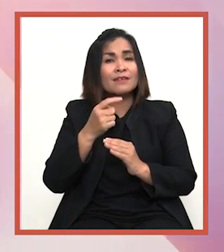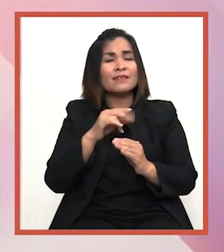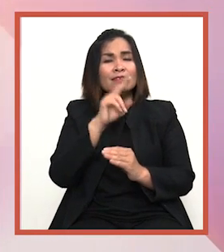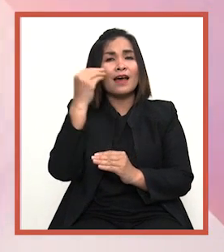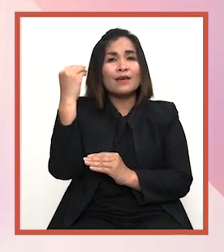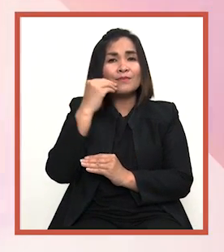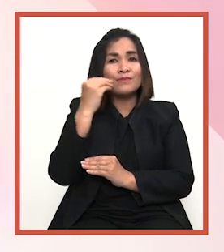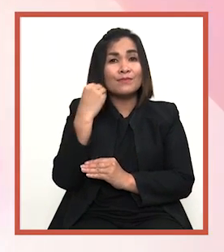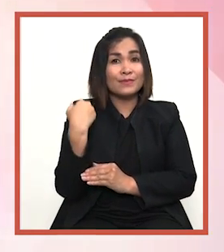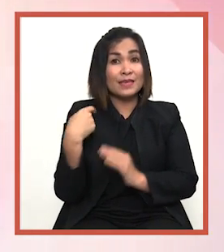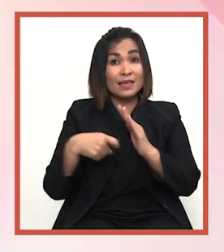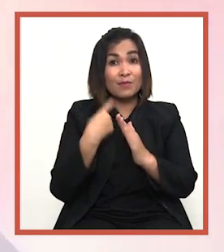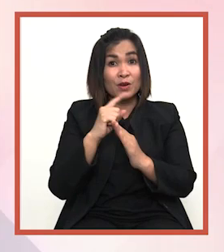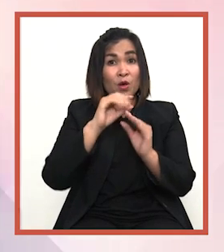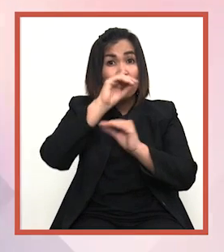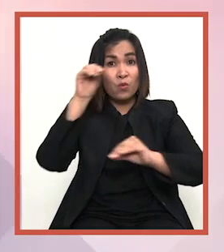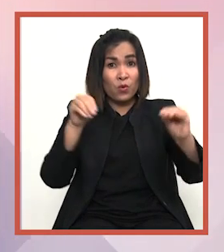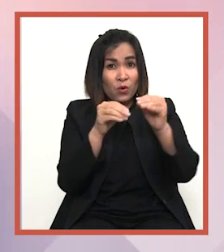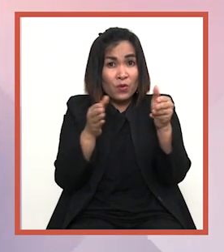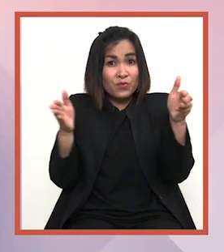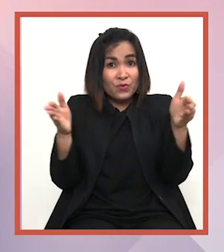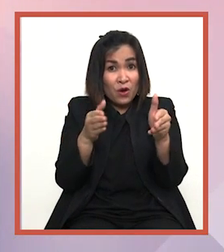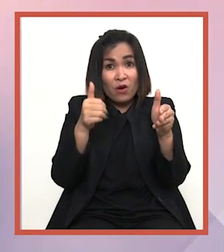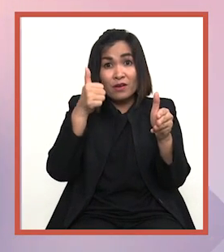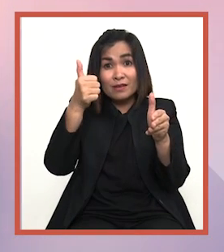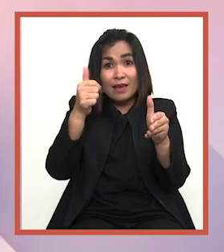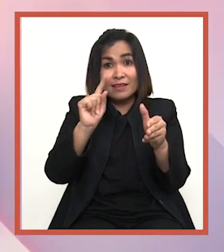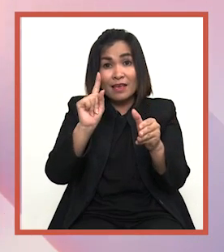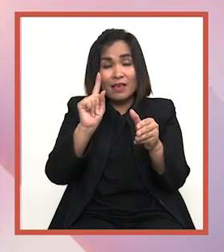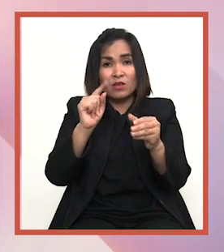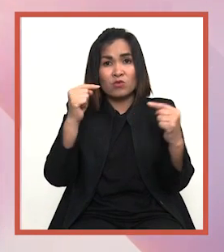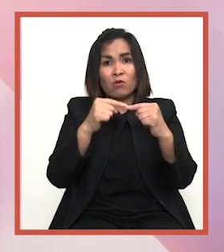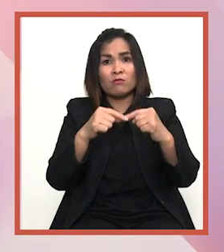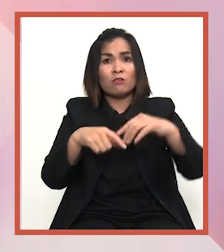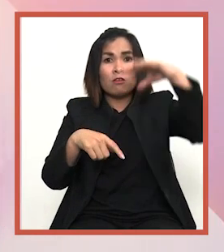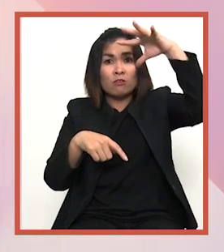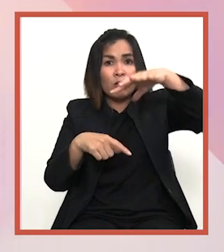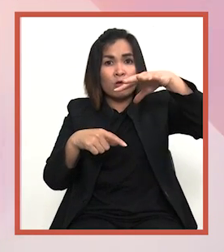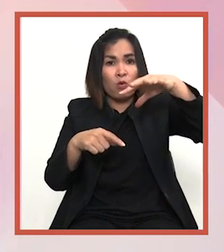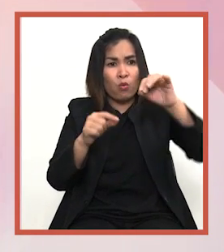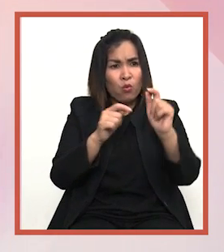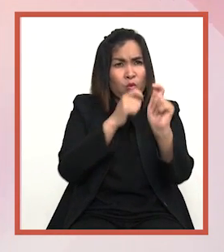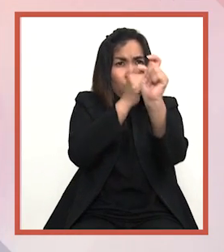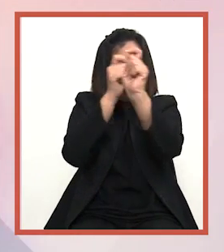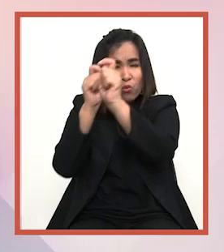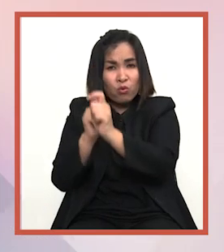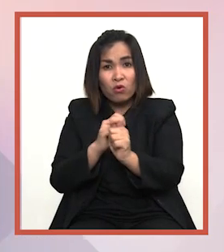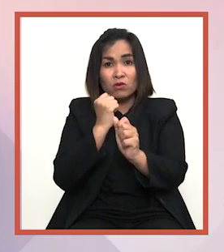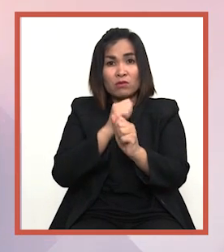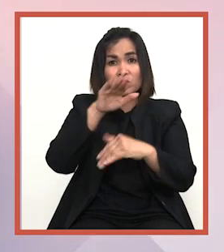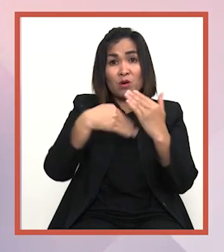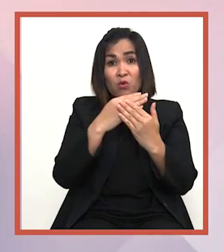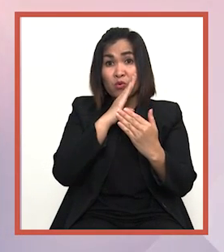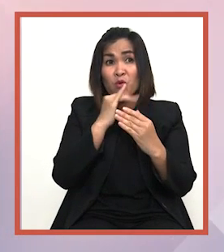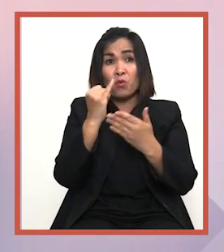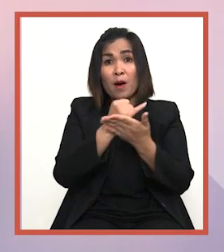จะย่อนะครับวงจรในขณะที่เราต้องเดินไฟฟ้าทั้งอาคารนะครับนะถ้าเราวาดวงจรงาน